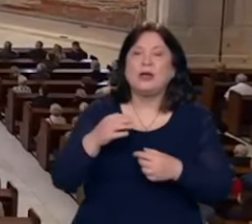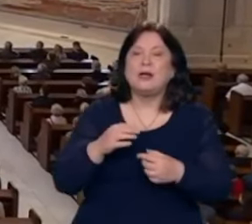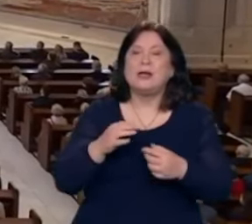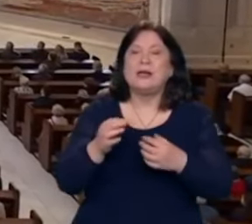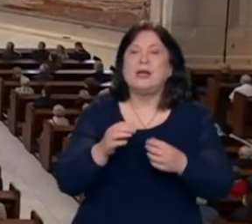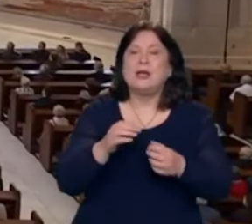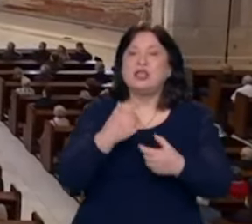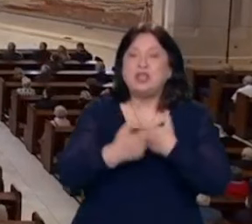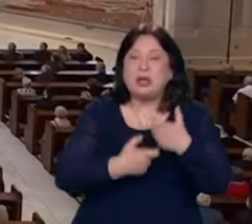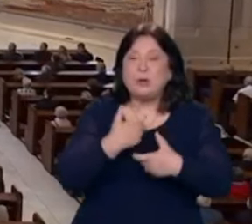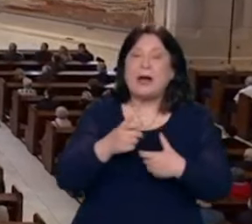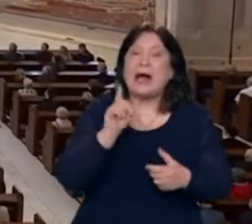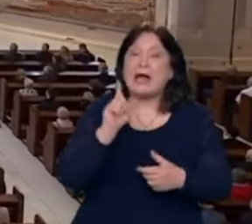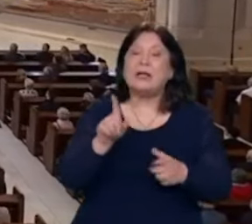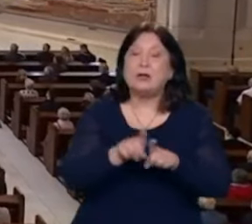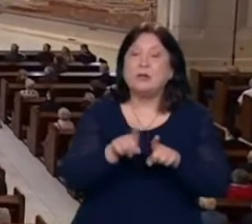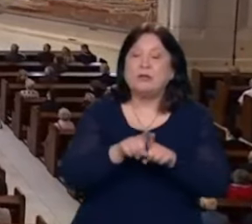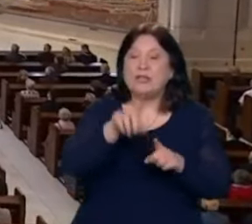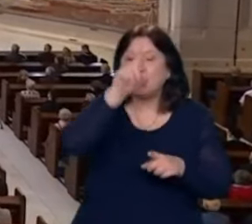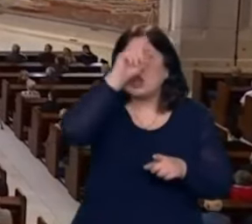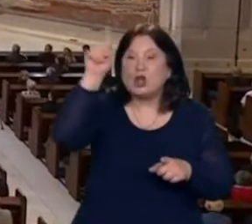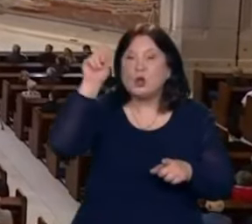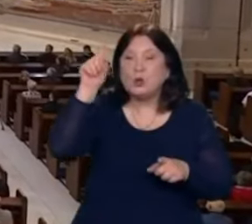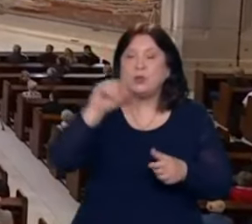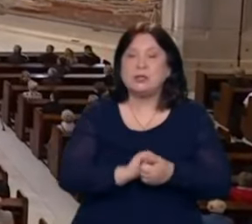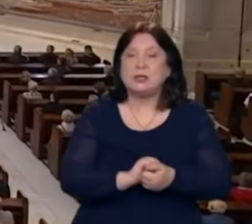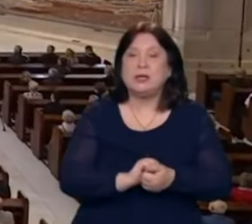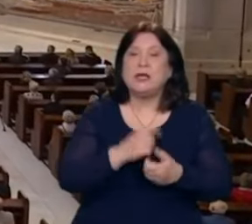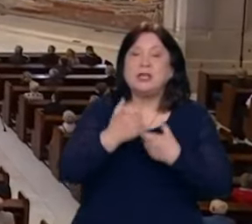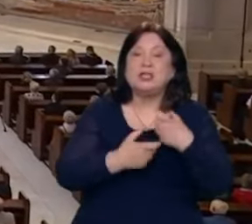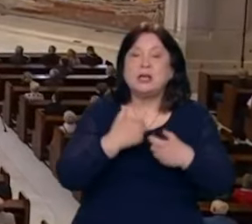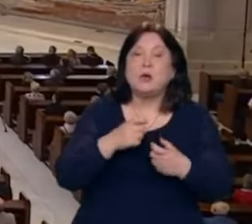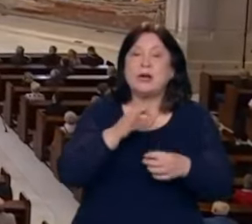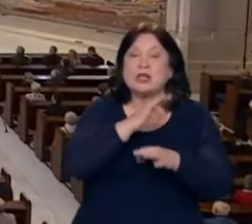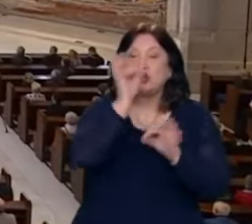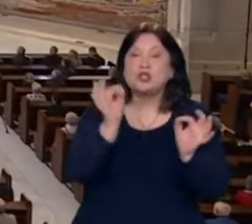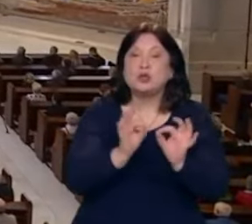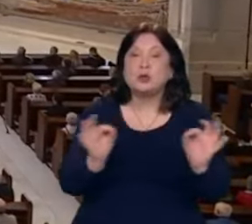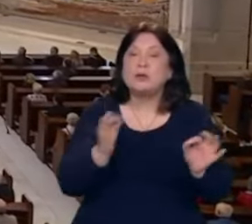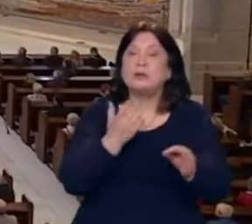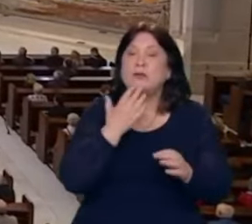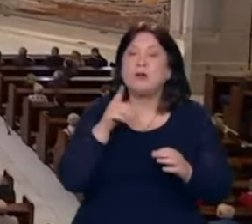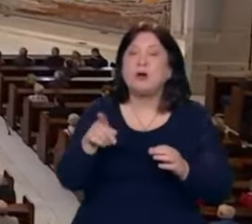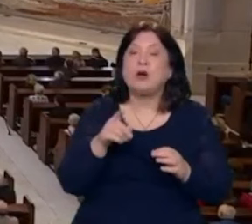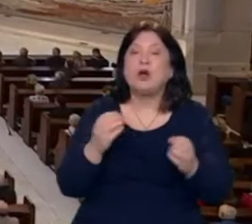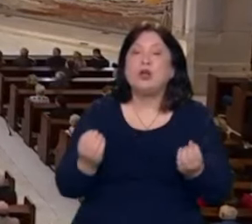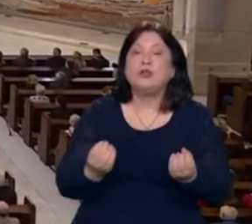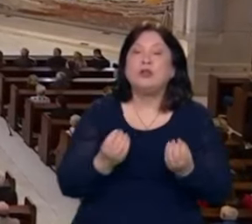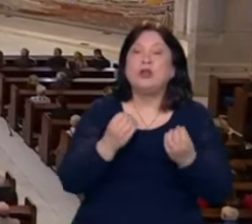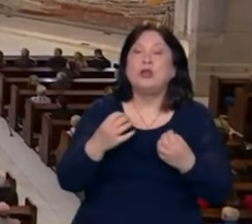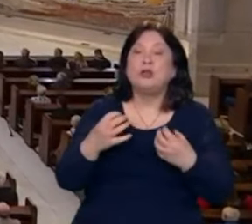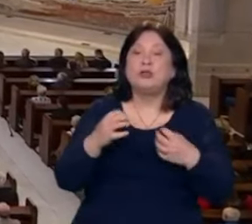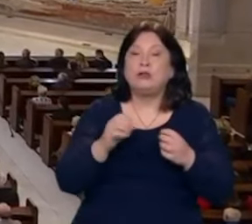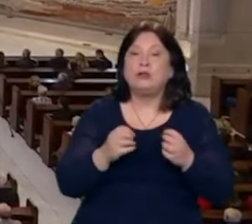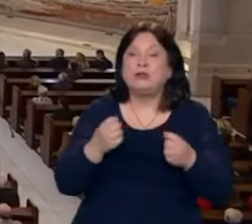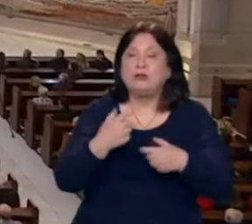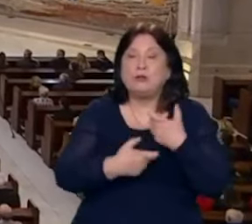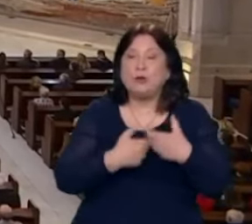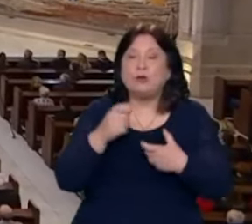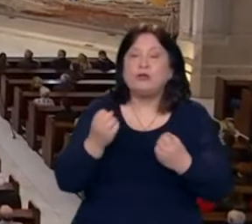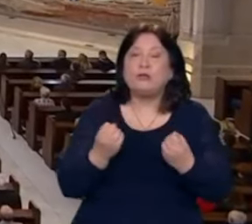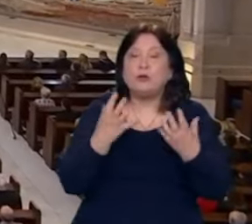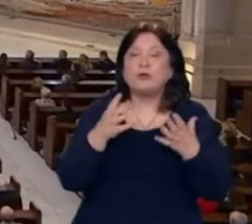również ludzi dzieła sztuki mówią o twórcach pozwalają poznać ich wnętrze i